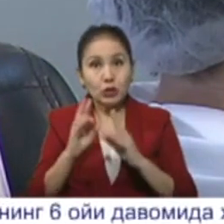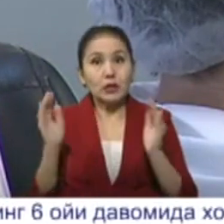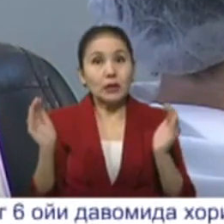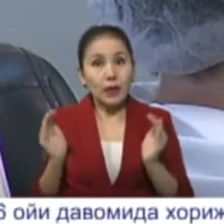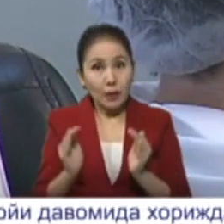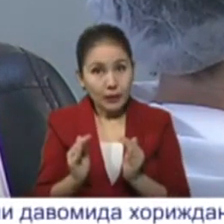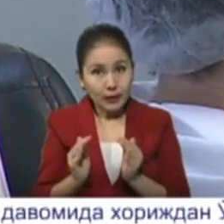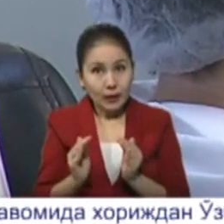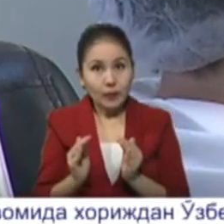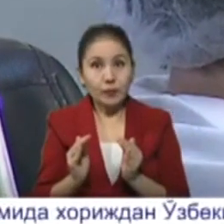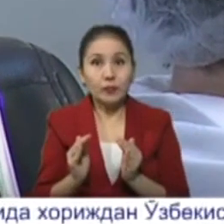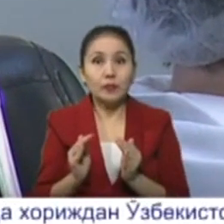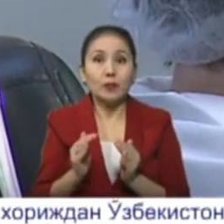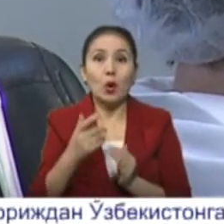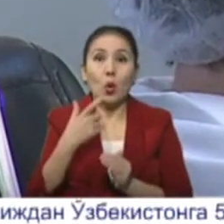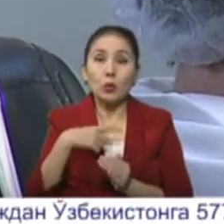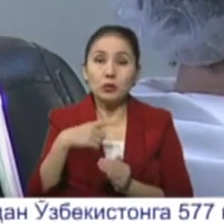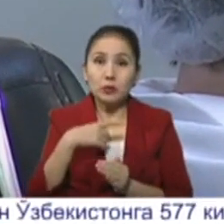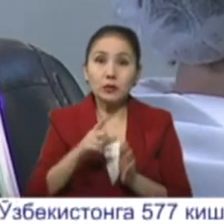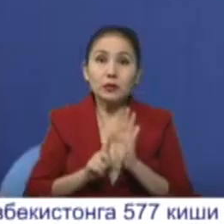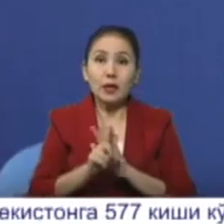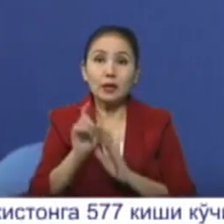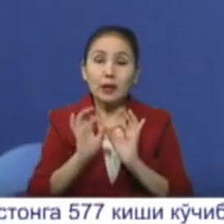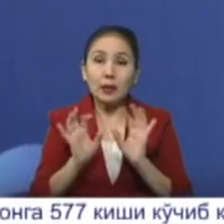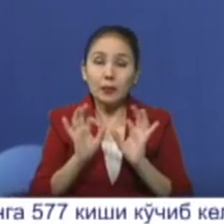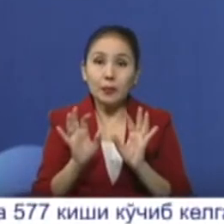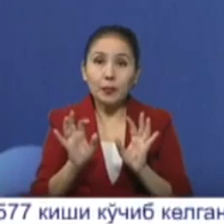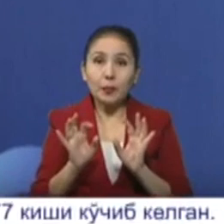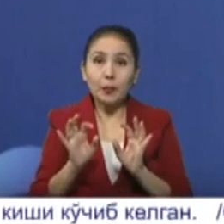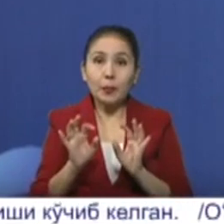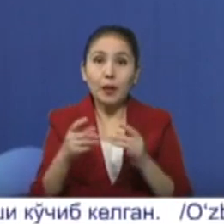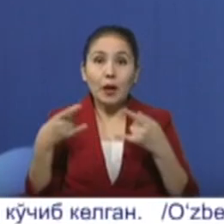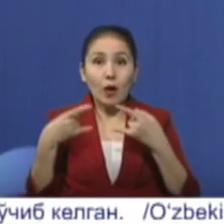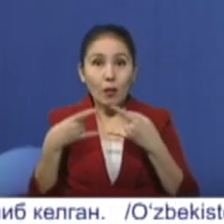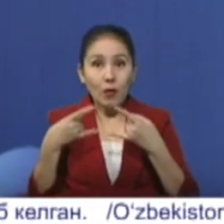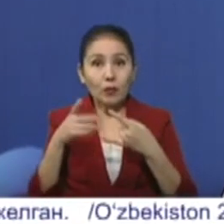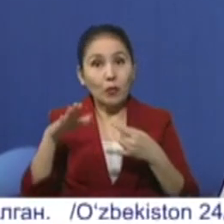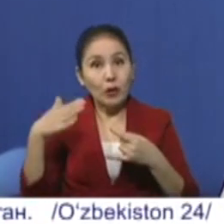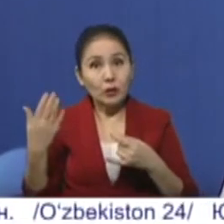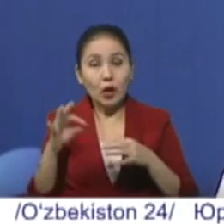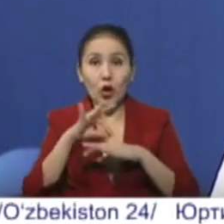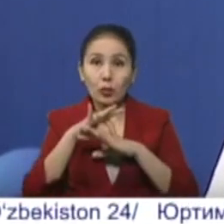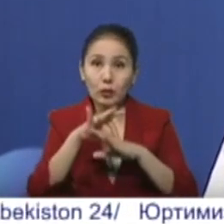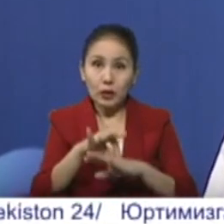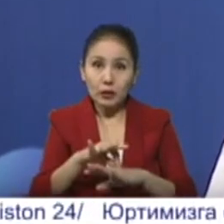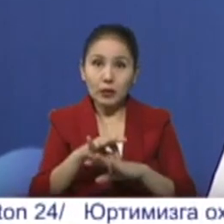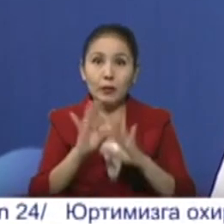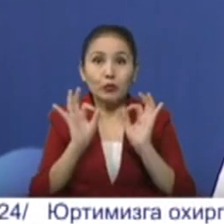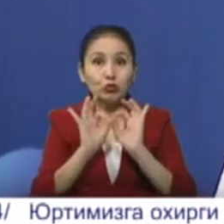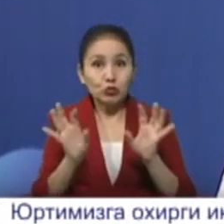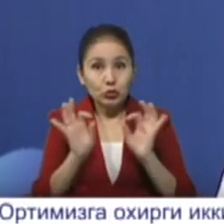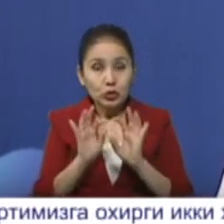Bu o'zida o'sha yuqoridagi sabablarimiz ta'kidlab o'tdi. Ommaviy axborot vositalarimiz tomonidan olib borilayotgan